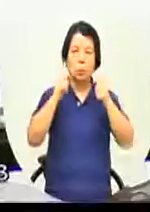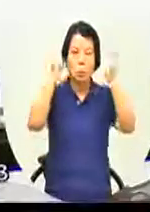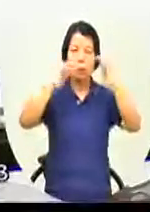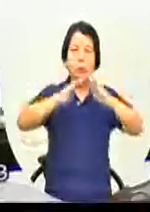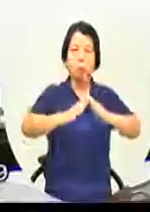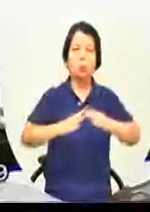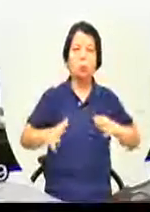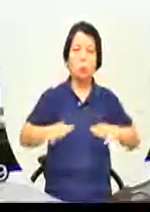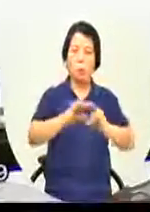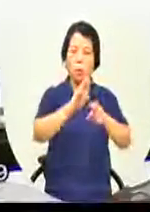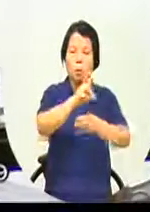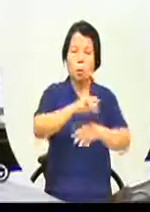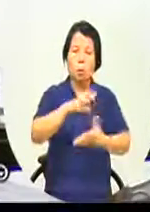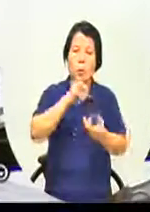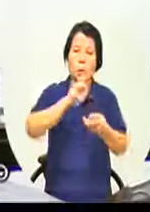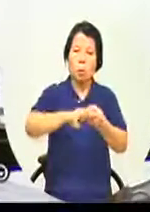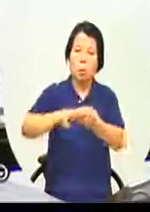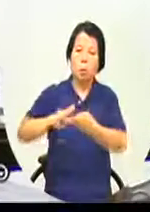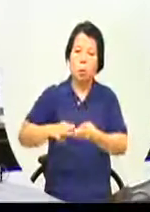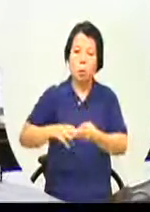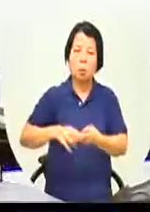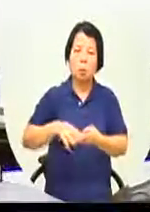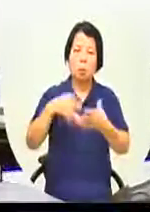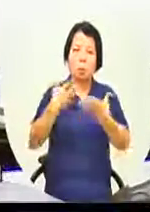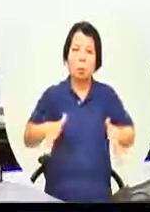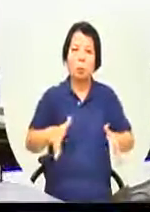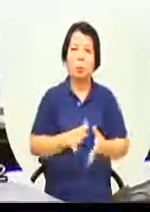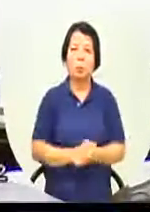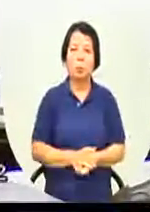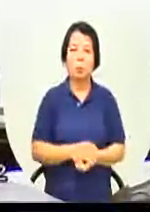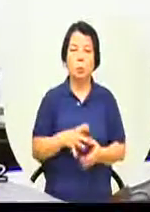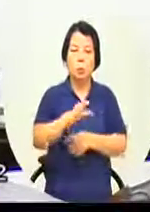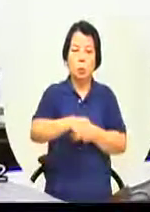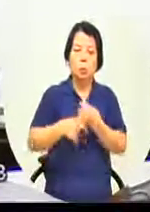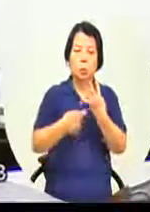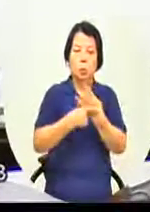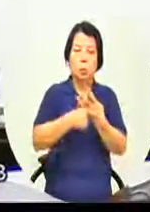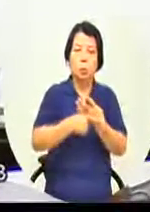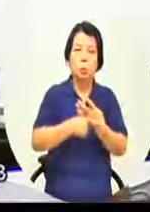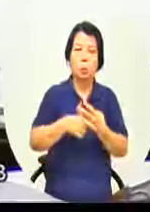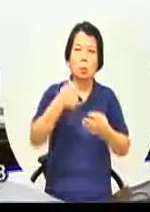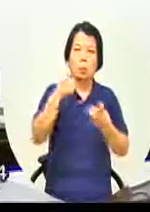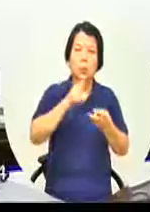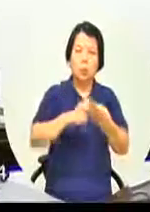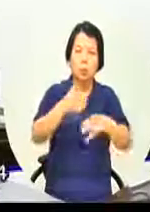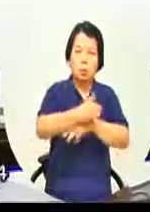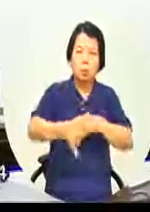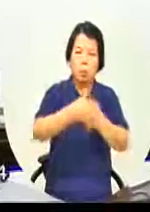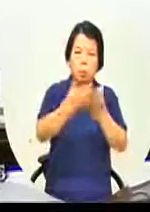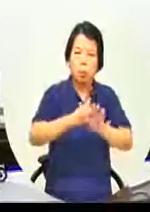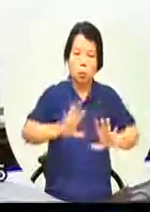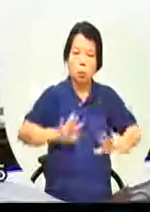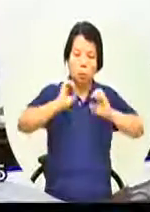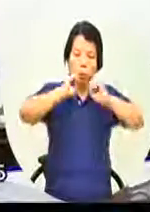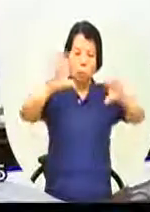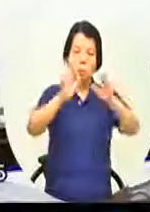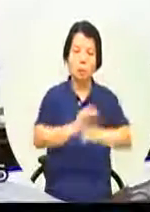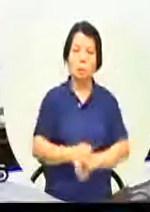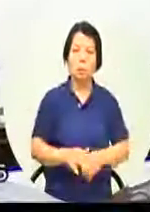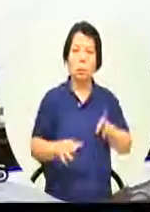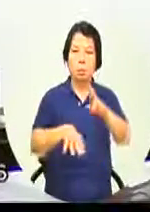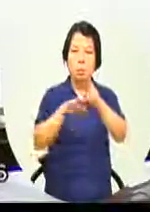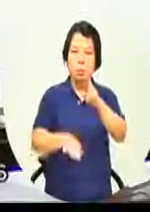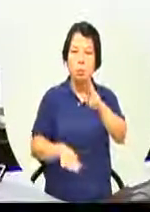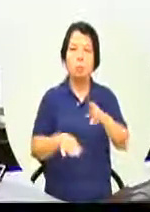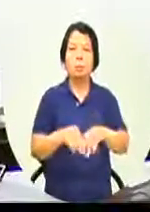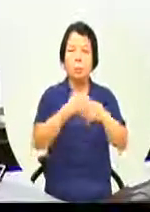那我告诉你，那个农委会主委曹主委，他今年宣布说年底，他的